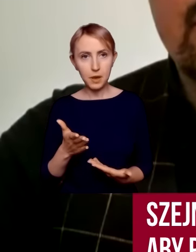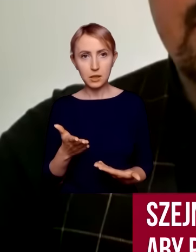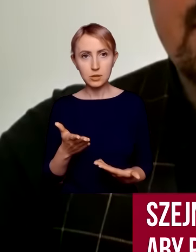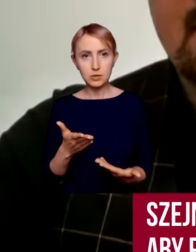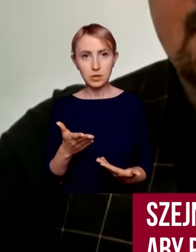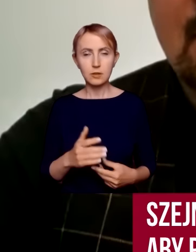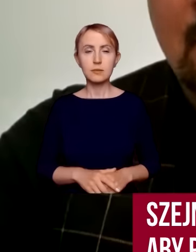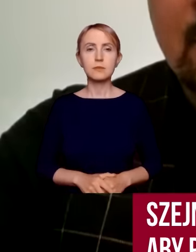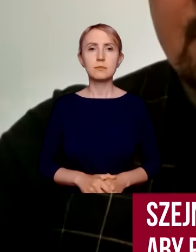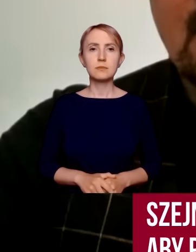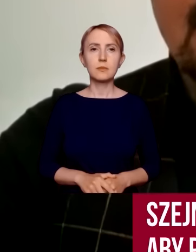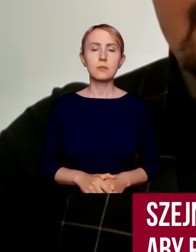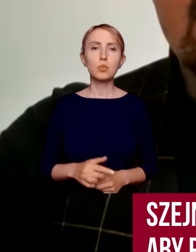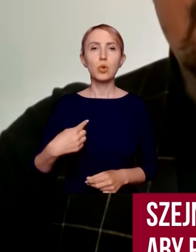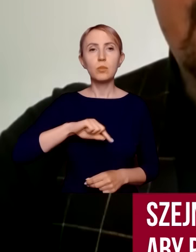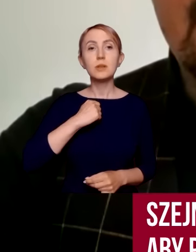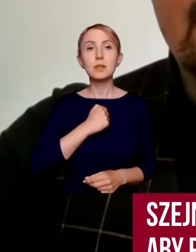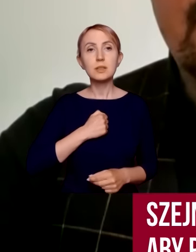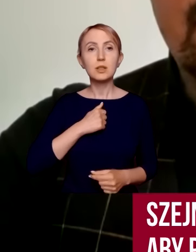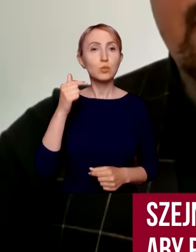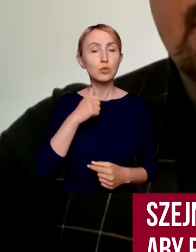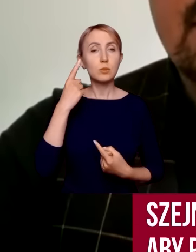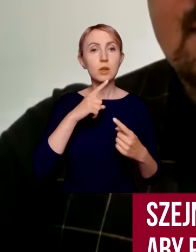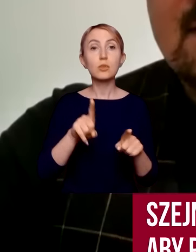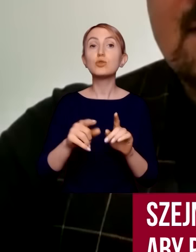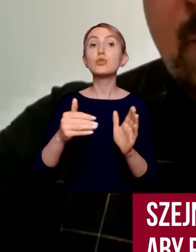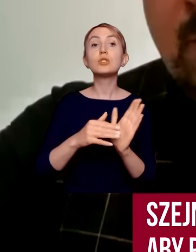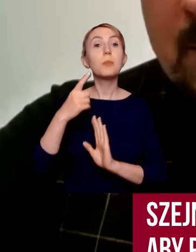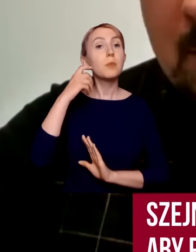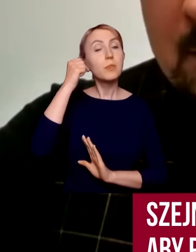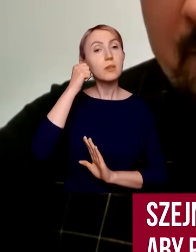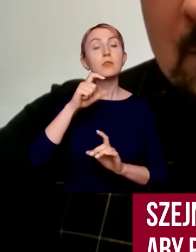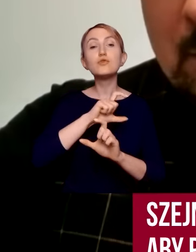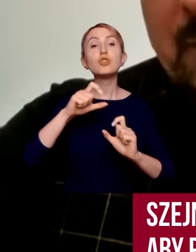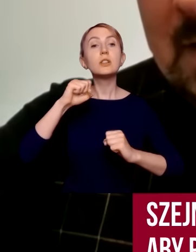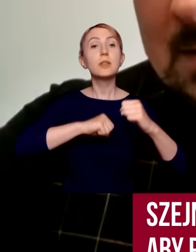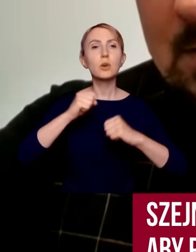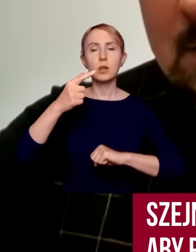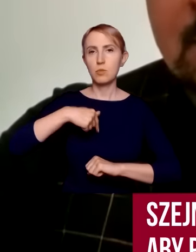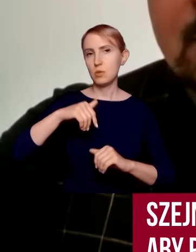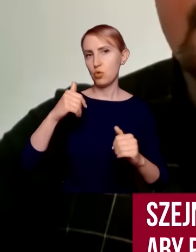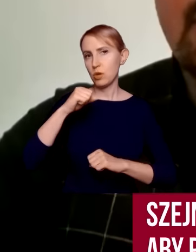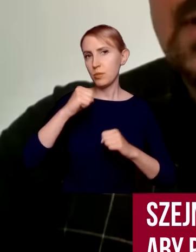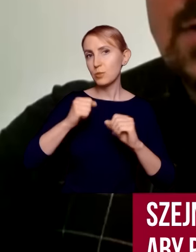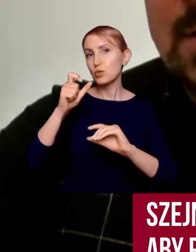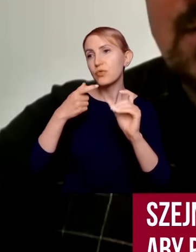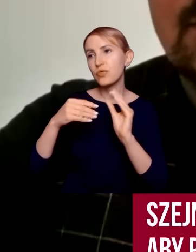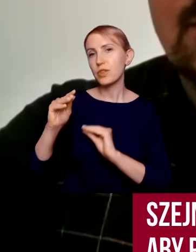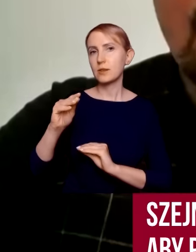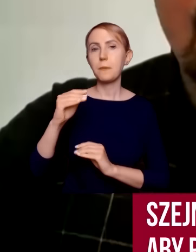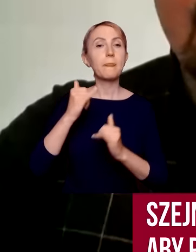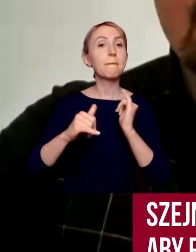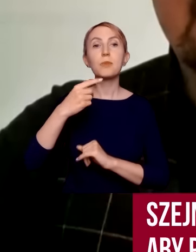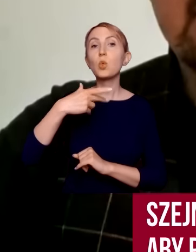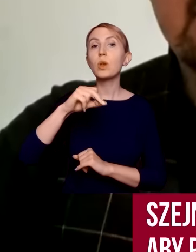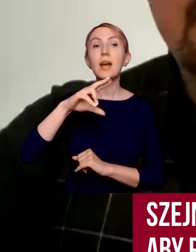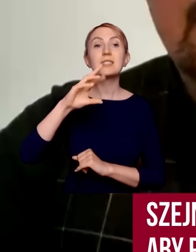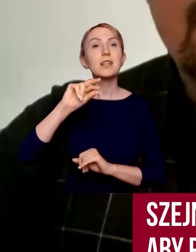też musimy niestety założyć, to trzeba pamiętać, że w toku negocjacji zawsze możemy negocjować coś więcej. Jeżeli nie nuclear sharing, no to